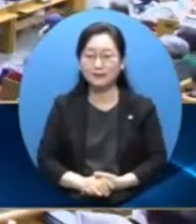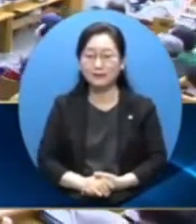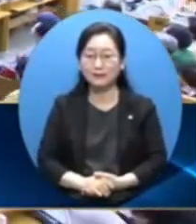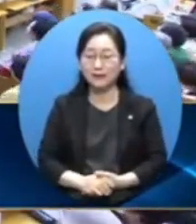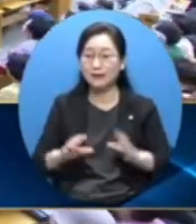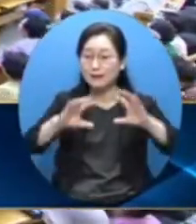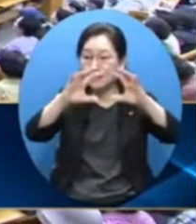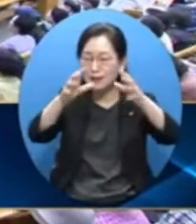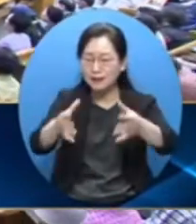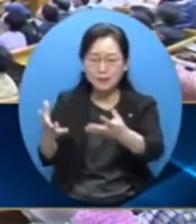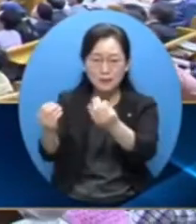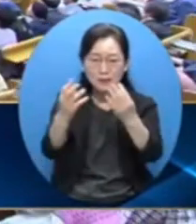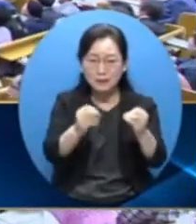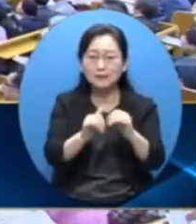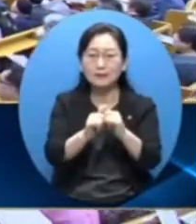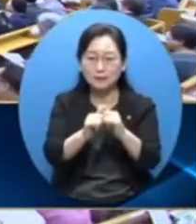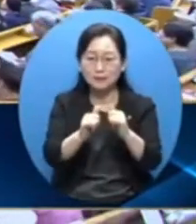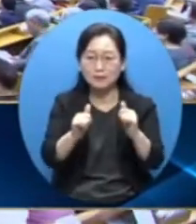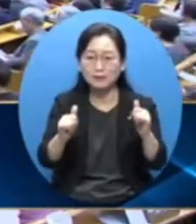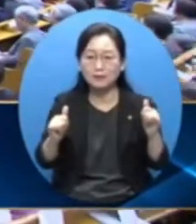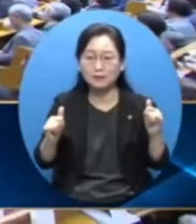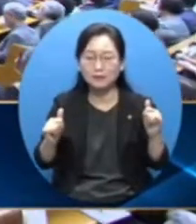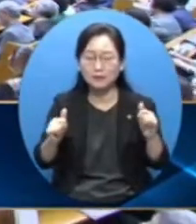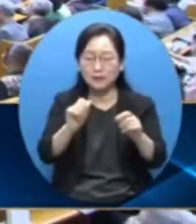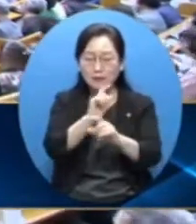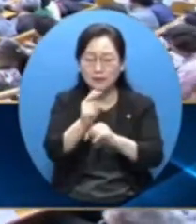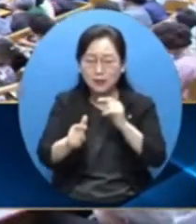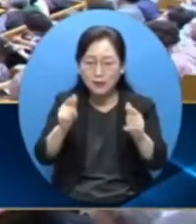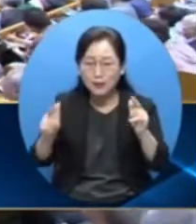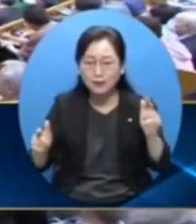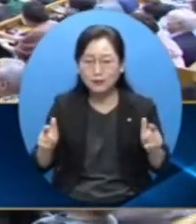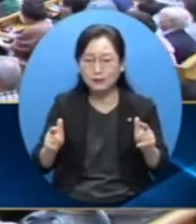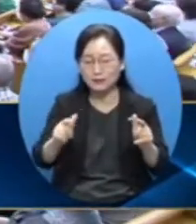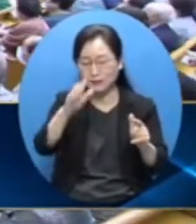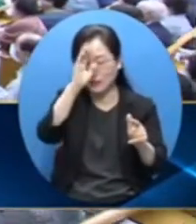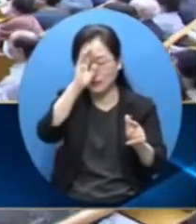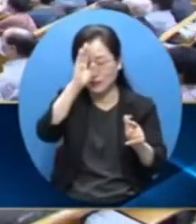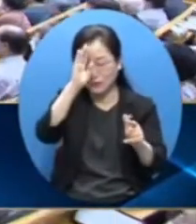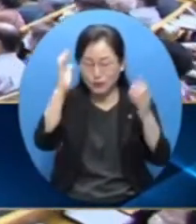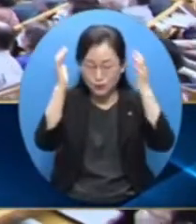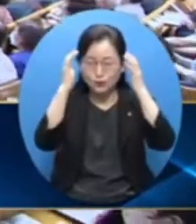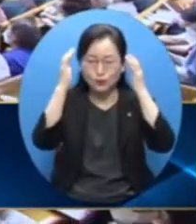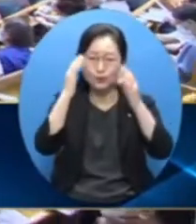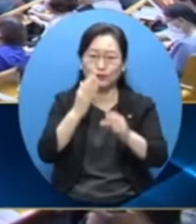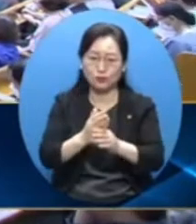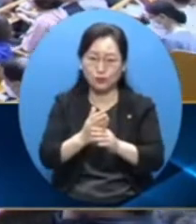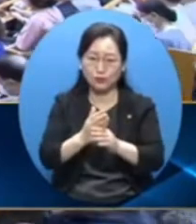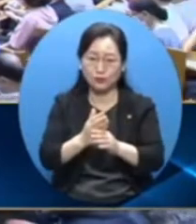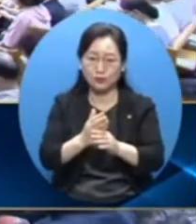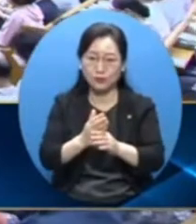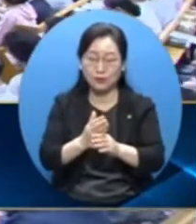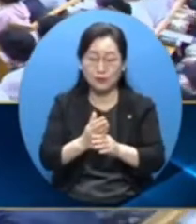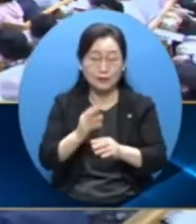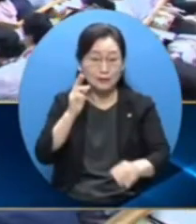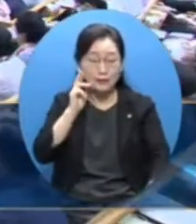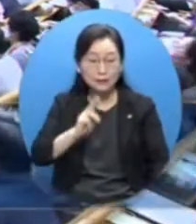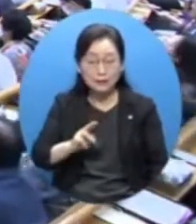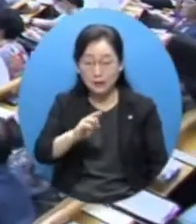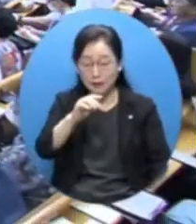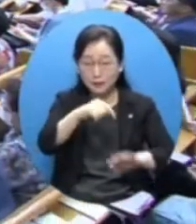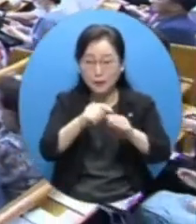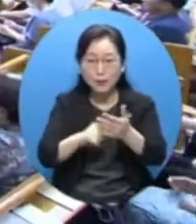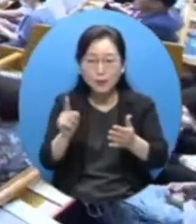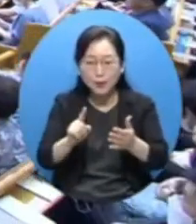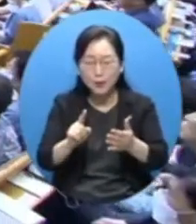이상 수많은 사람들이 각종 병에 걸려 고통을 당하고 있습니다 요즘도 심각한 병원 마음의